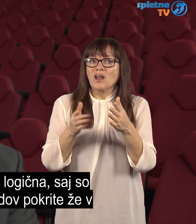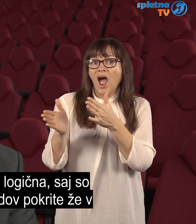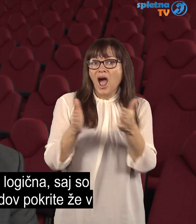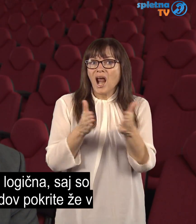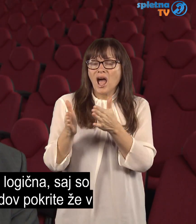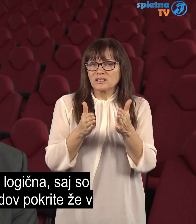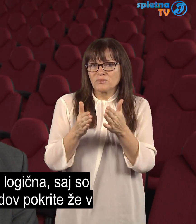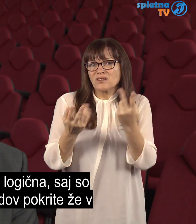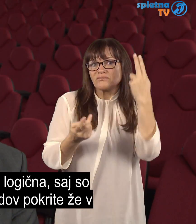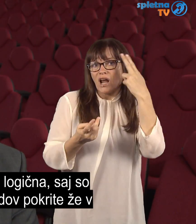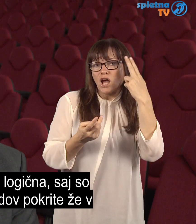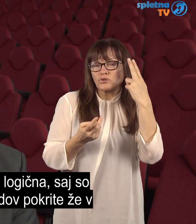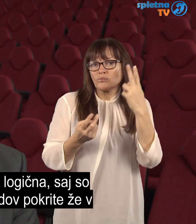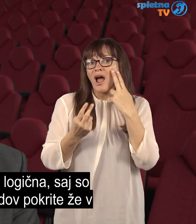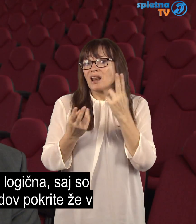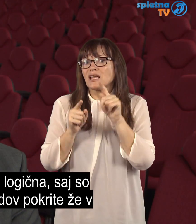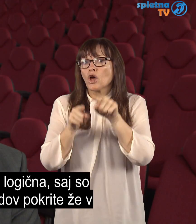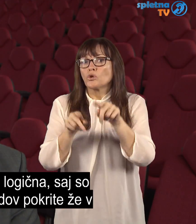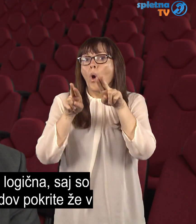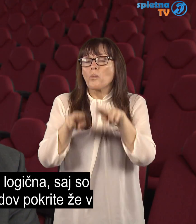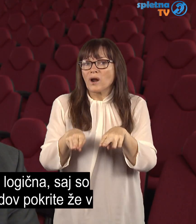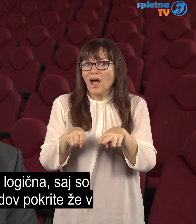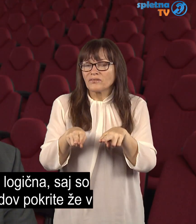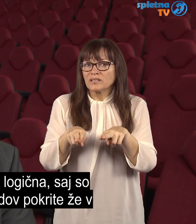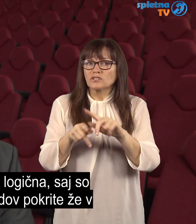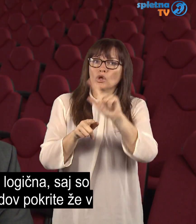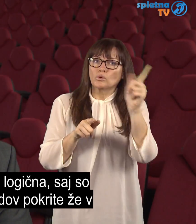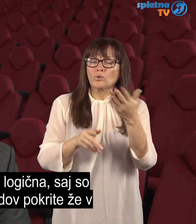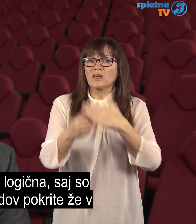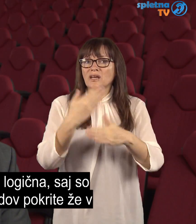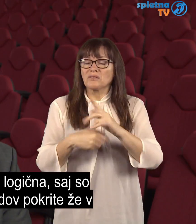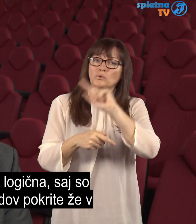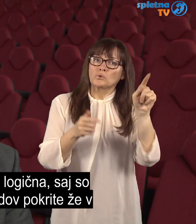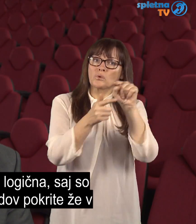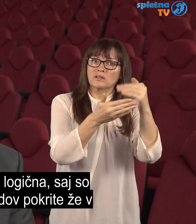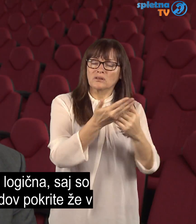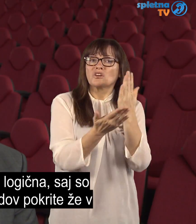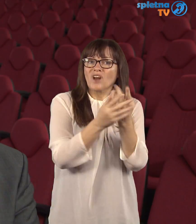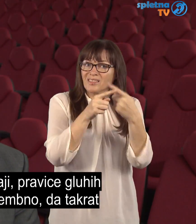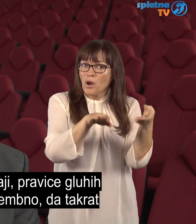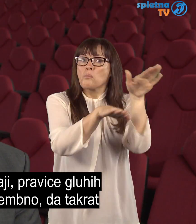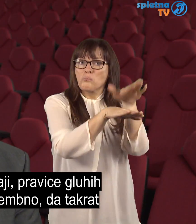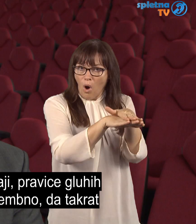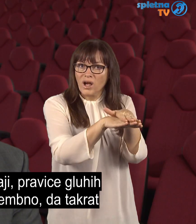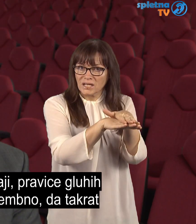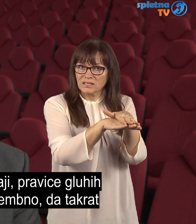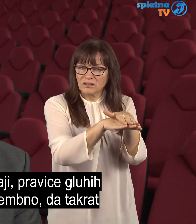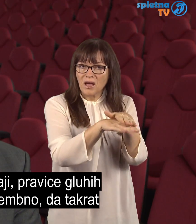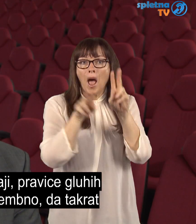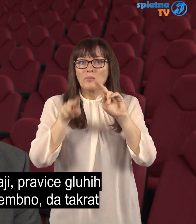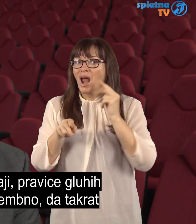takšna razmerja so pravzaprav logična, glede na to, da so pravice drugih invalidov v kakšni drugi zakonodaji delno že